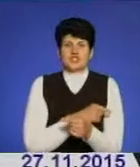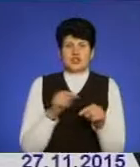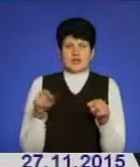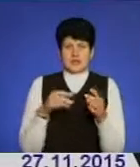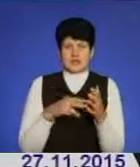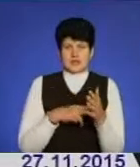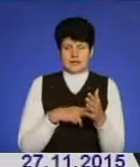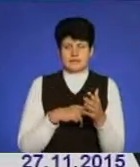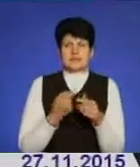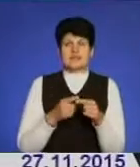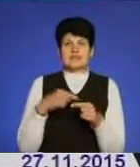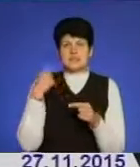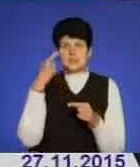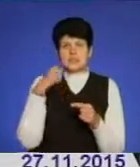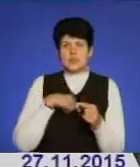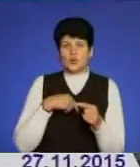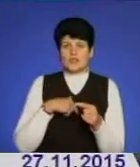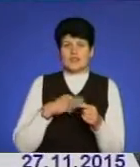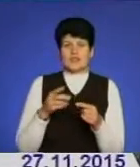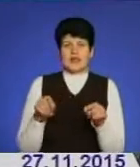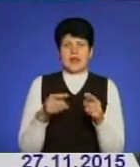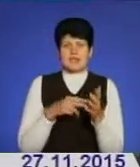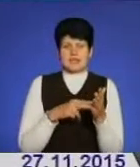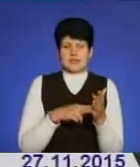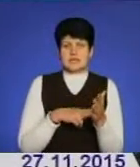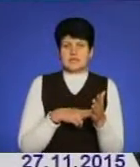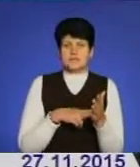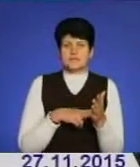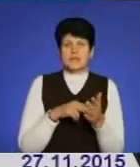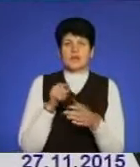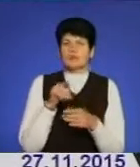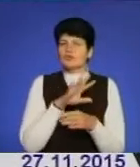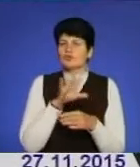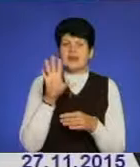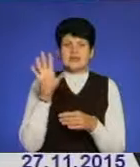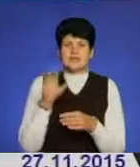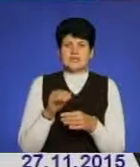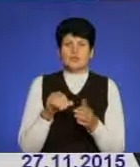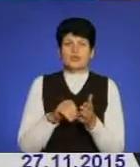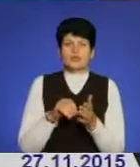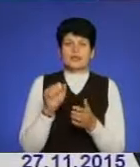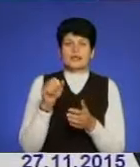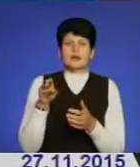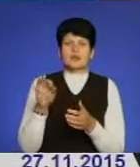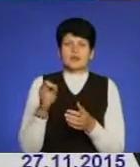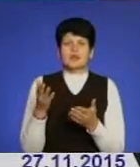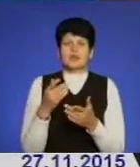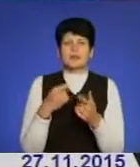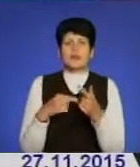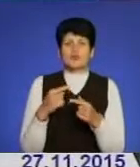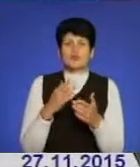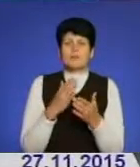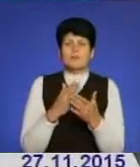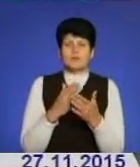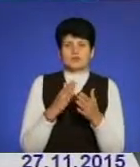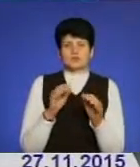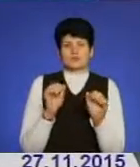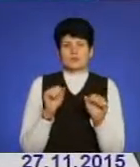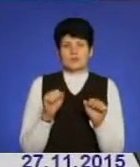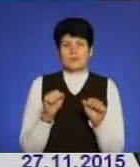реабілітацію, це і психологічну реабілітацію. Тому не всі учасники АТО, які повернулися, мають наміри